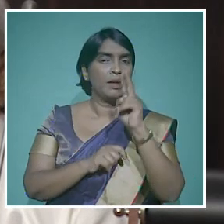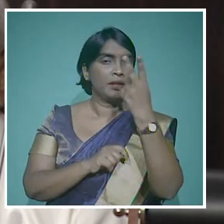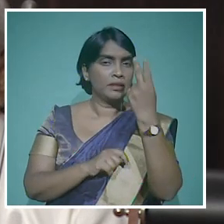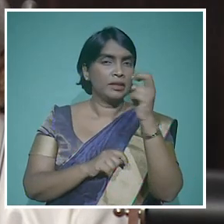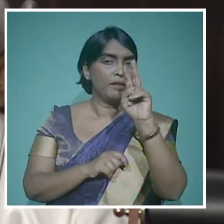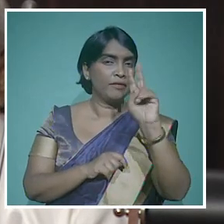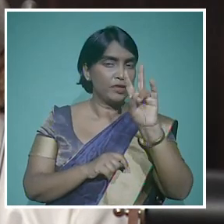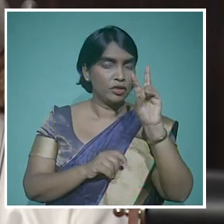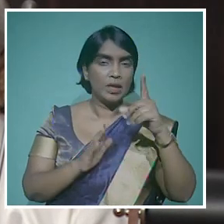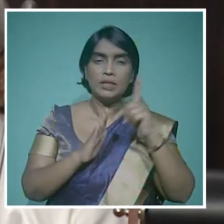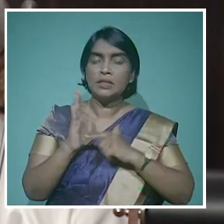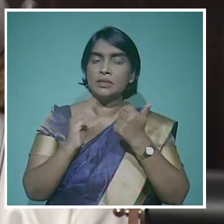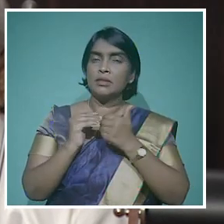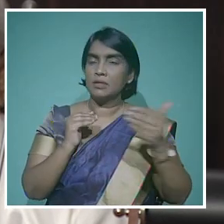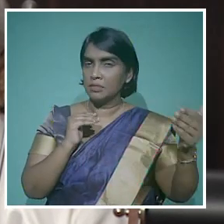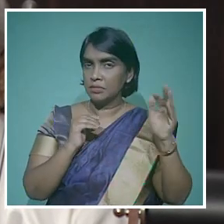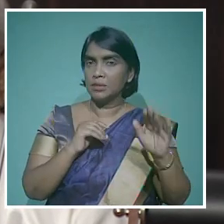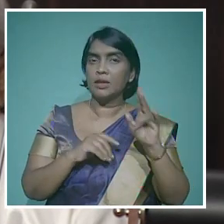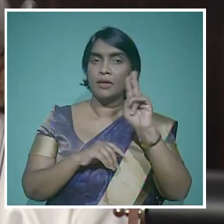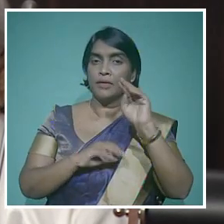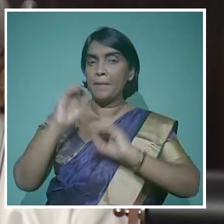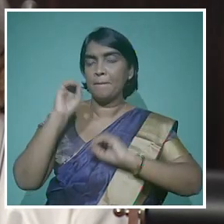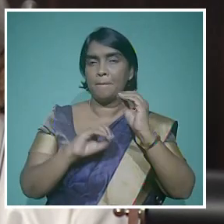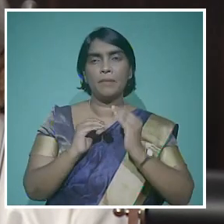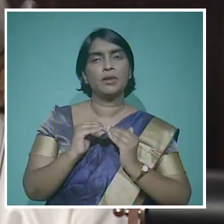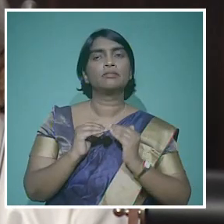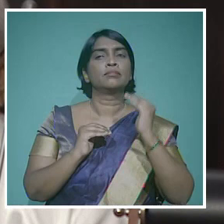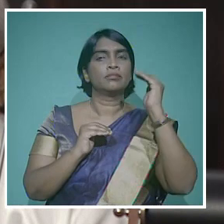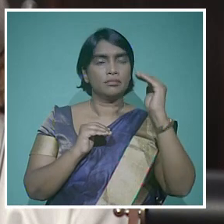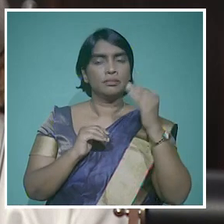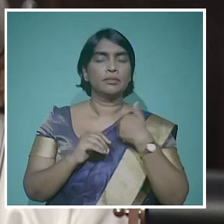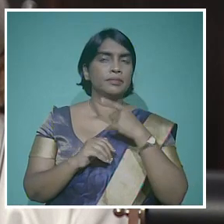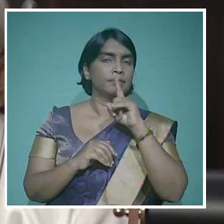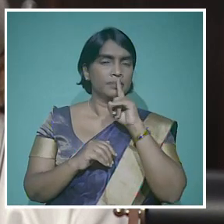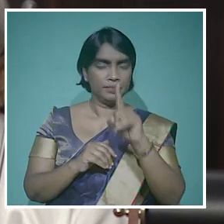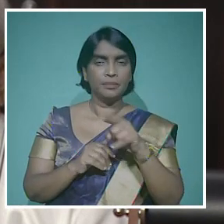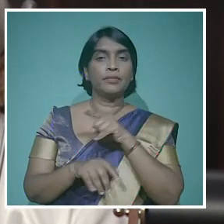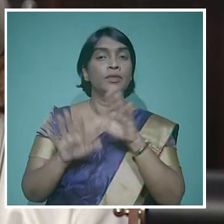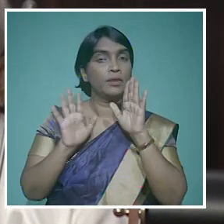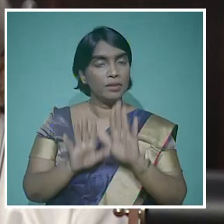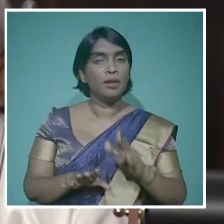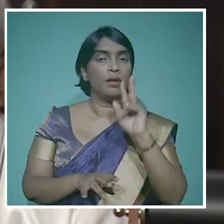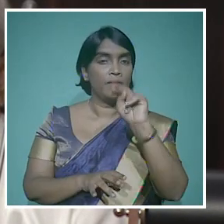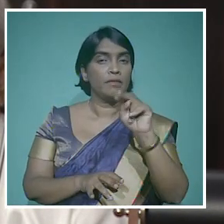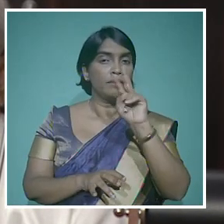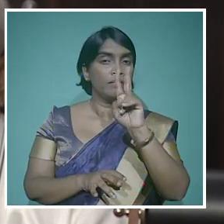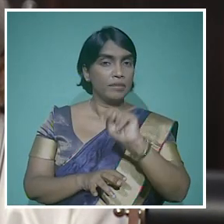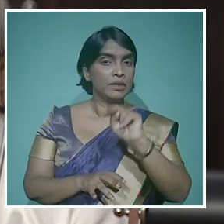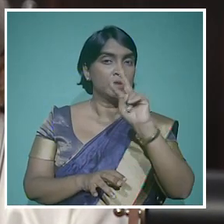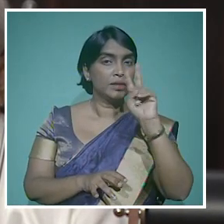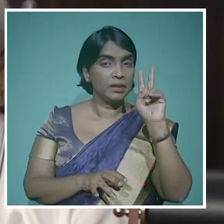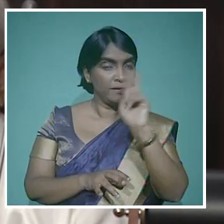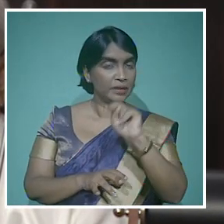ජනවාරි පළවෙනි දින සිට 20%කින් ඉහළ නැංවීමට මම යෝජනා කරනවා. එහෙත් 2020-2021